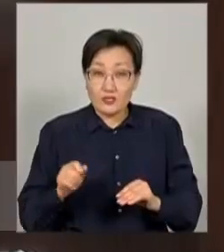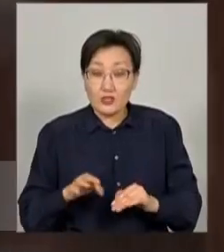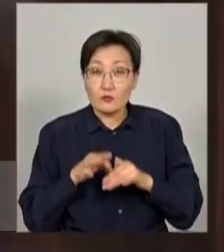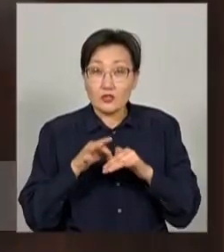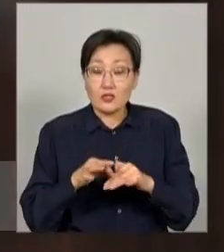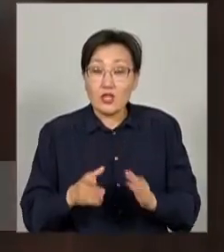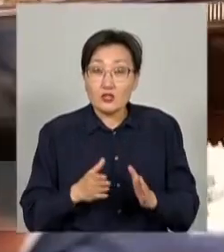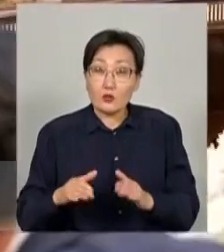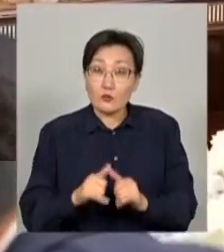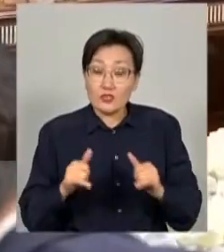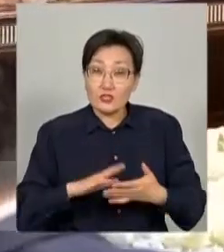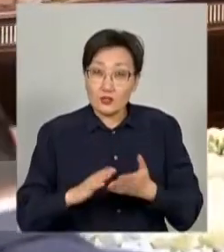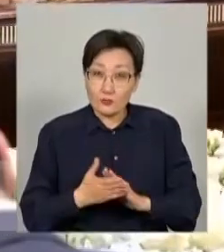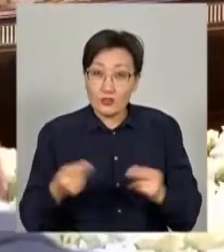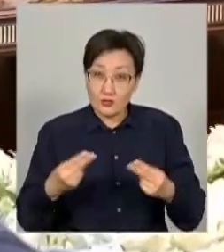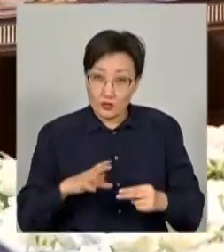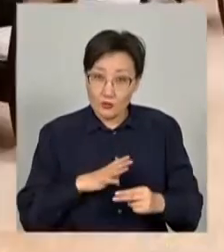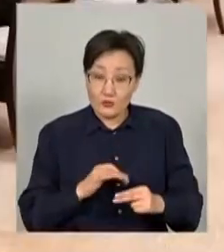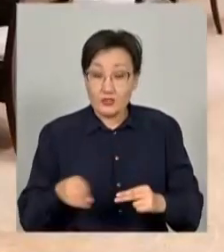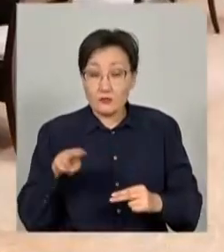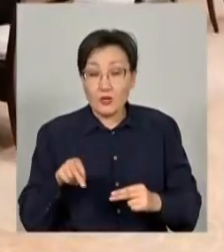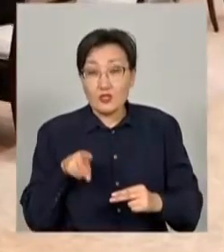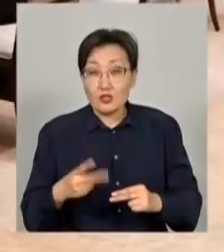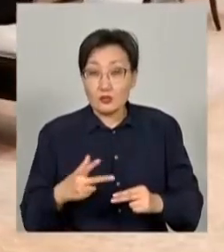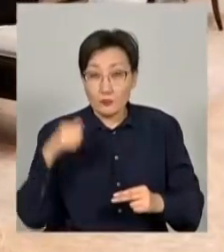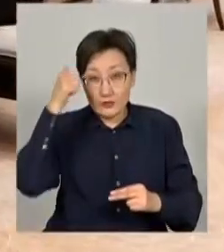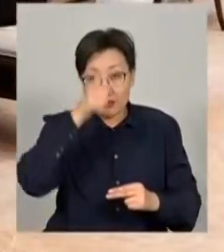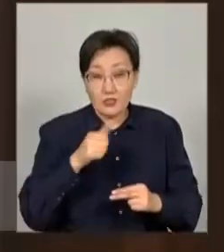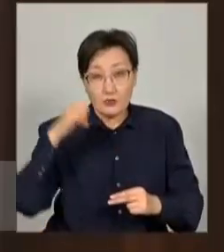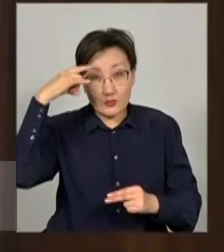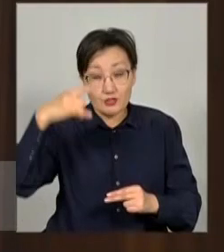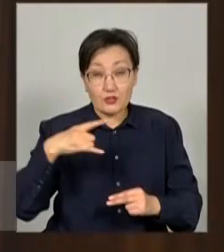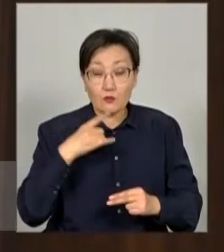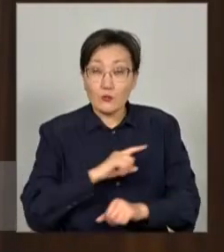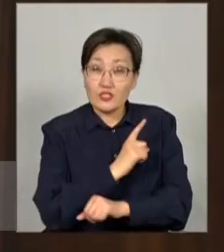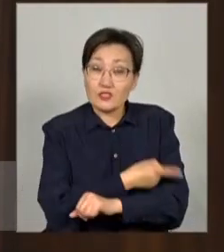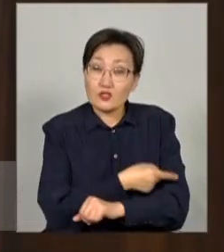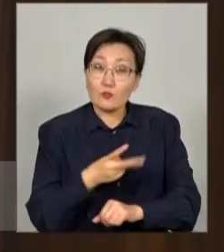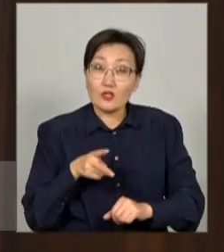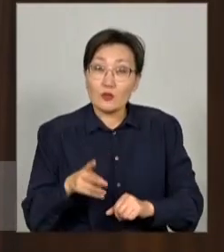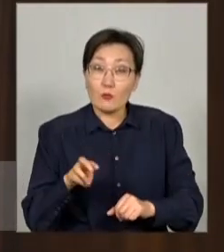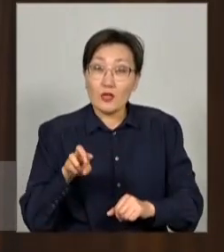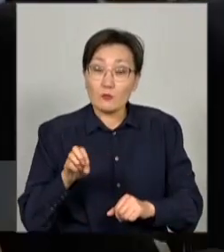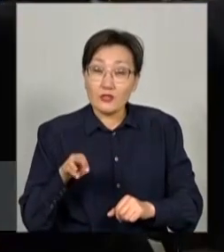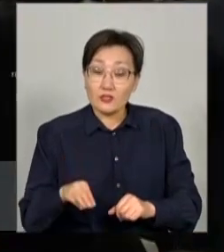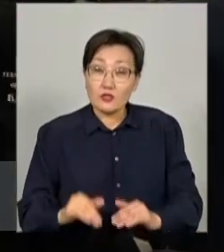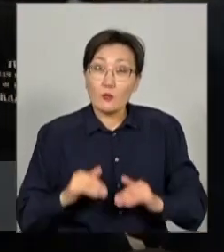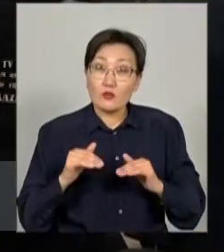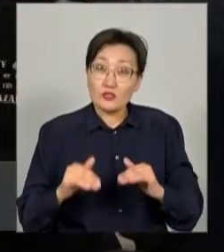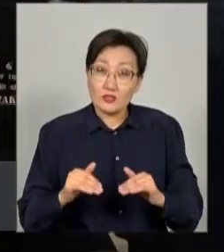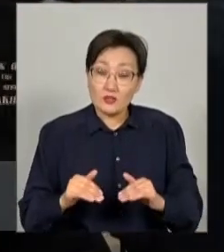жүйесін дамыту туралы уағдаластық жасады. Бұдан бөлек 2023 жылы Қазақстанда қуаттылығы 2000 мегаваттқа дейін жететін